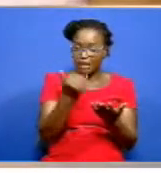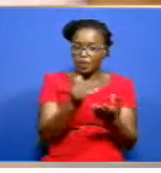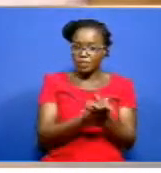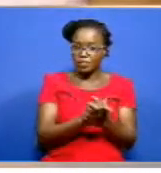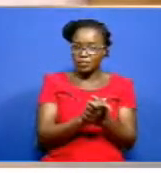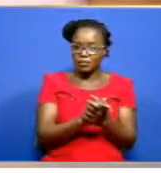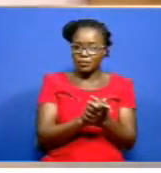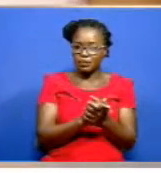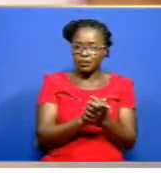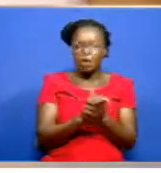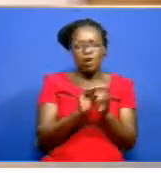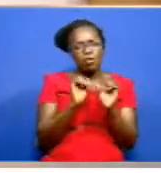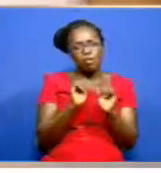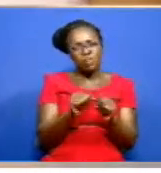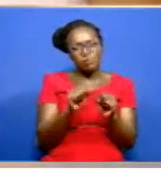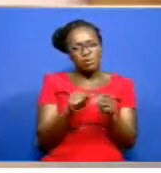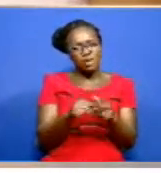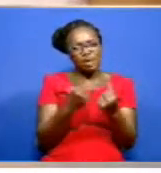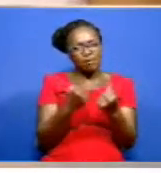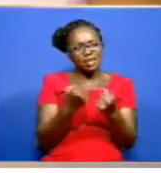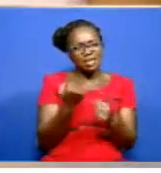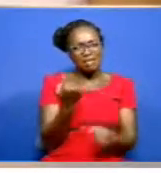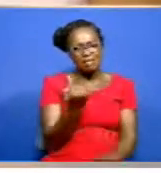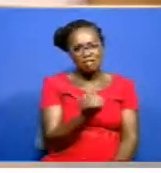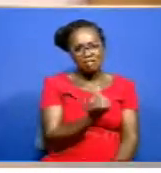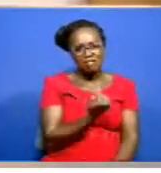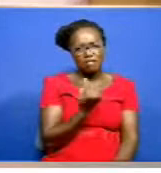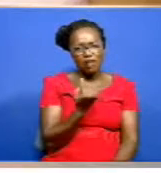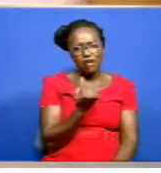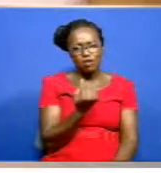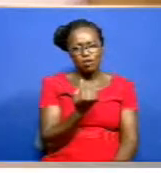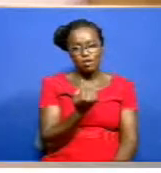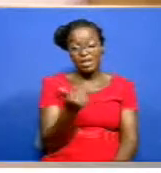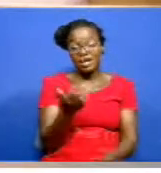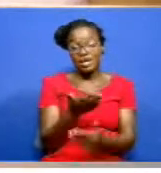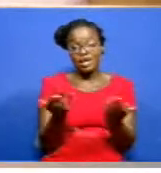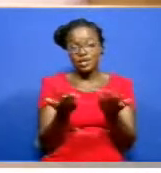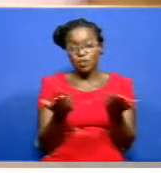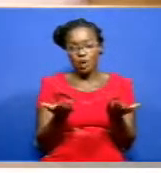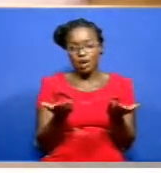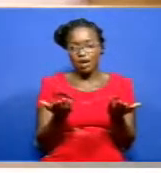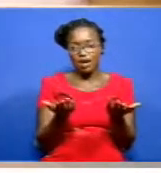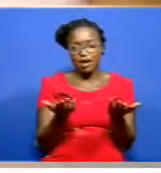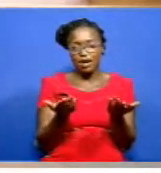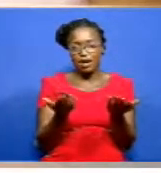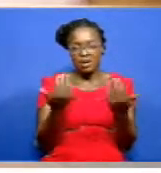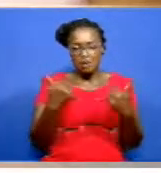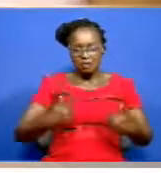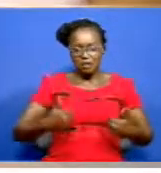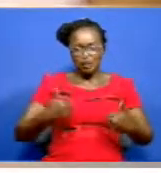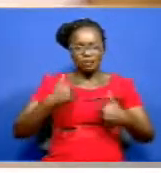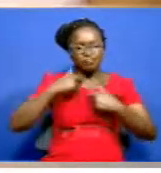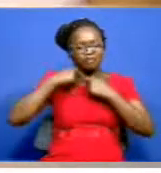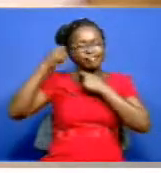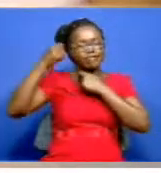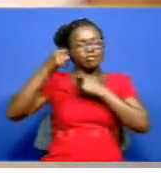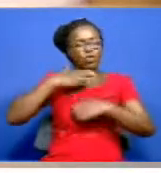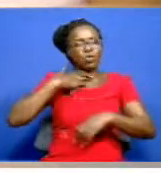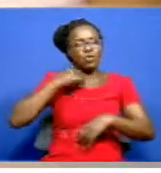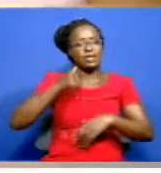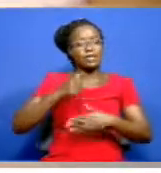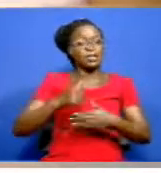akili inaweza mpata akiwa peke yake, akiwa barabarani, akiwa mahali kokote. Tiba ya mtu ambaye anataka kujitoa uhai ni